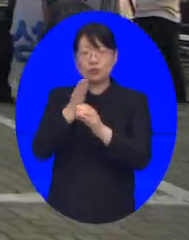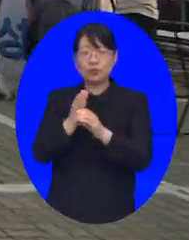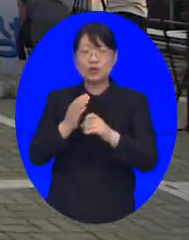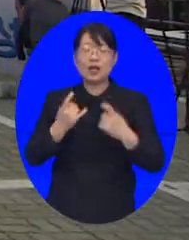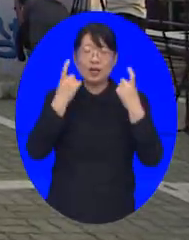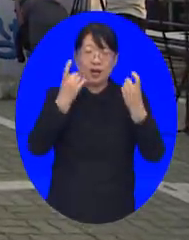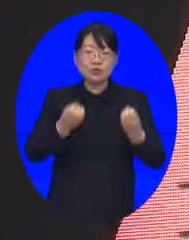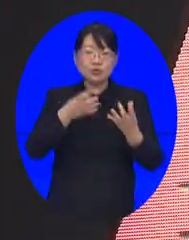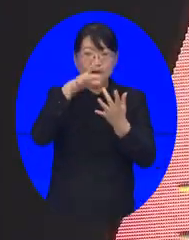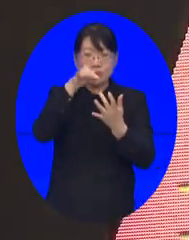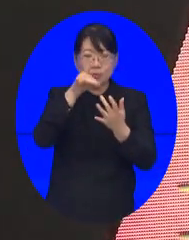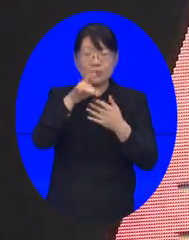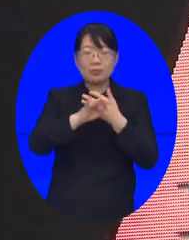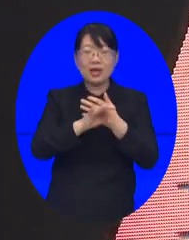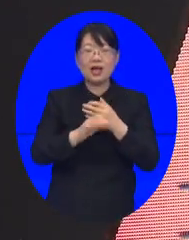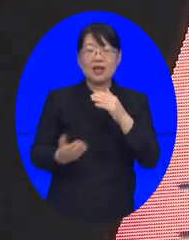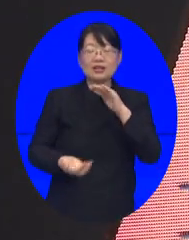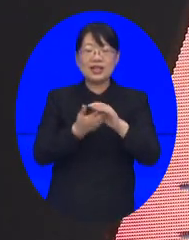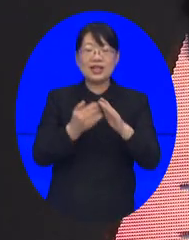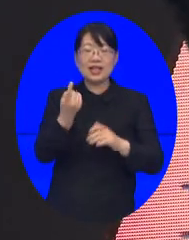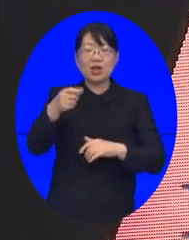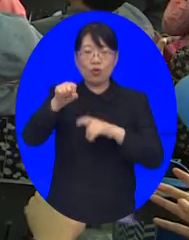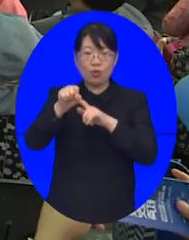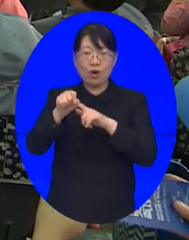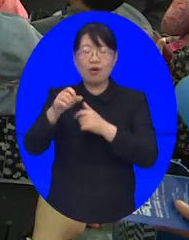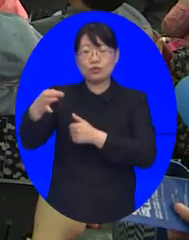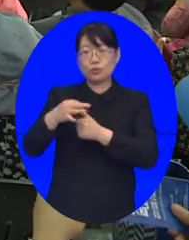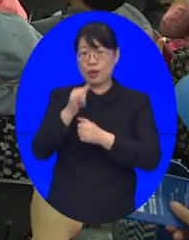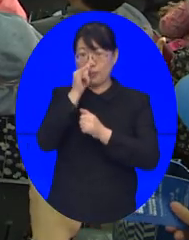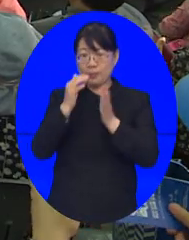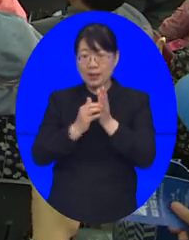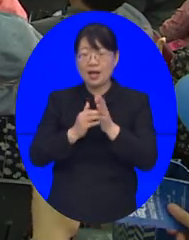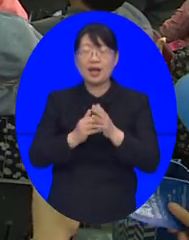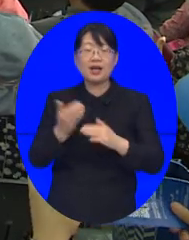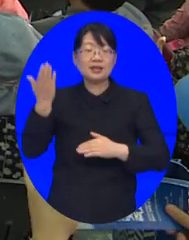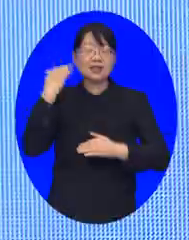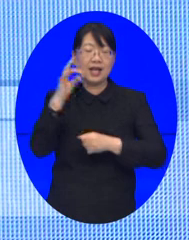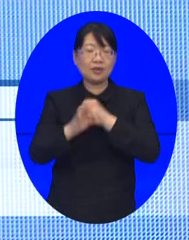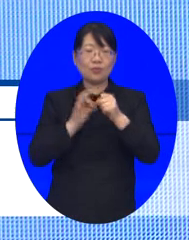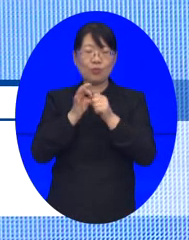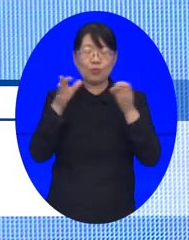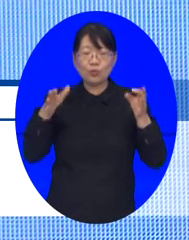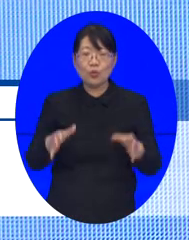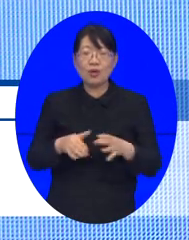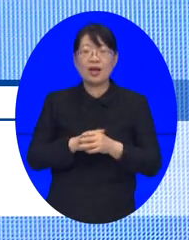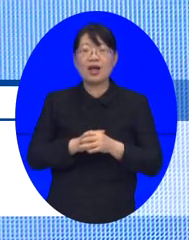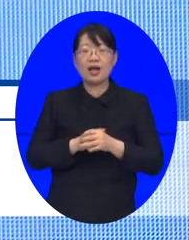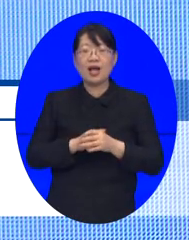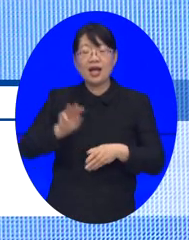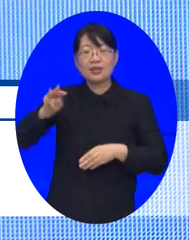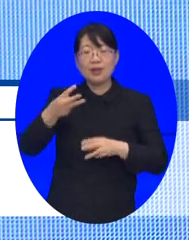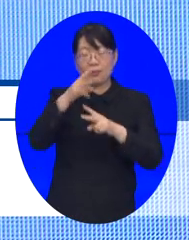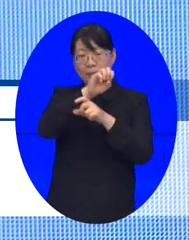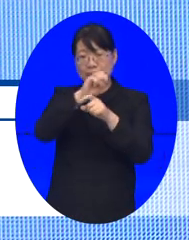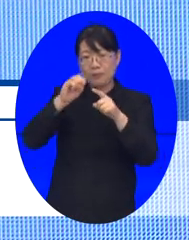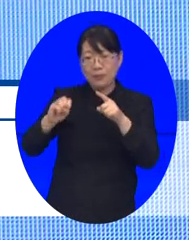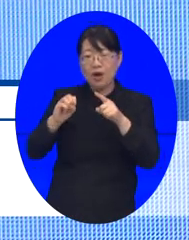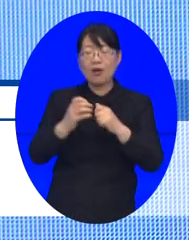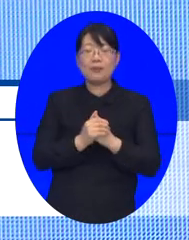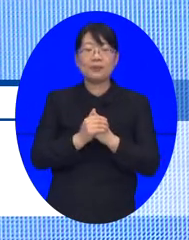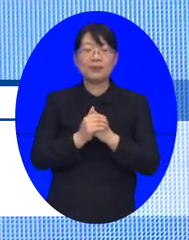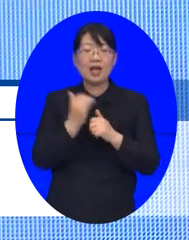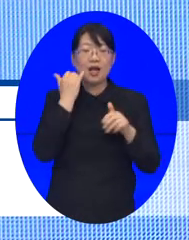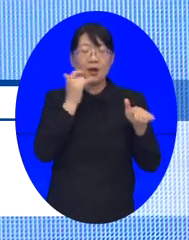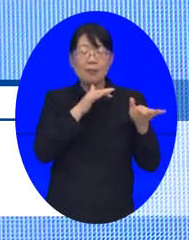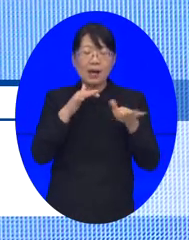있습니다. 경기 관광 축제로 뽑히면 최대 1억 원의 도비 보조금을 받게 됩니다. 지난 10년 동안 거의 300%